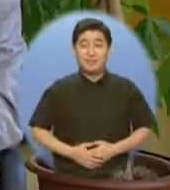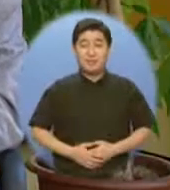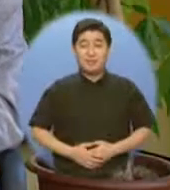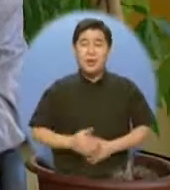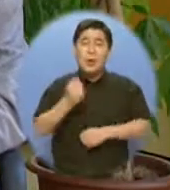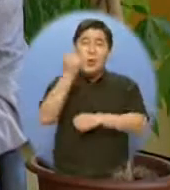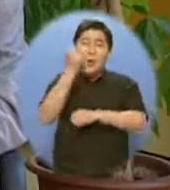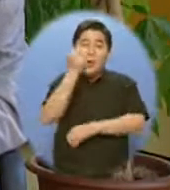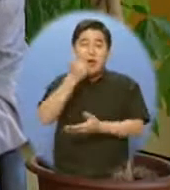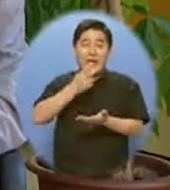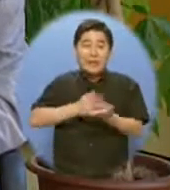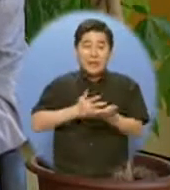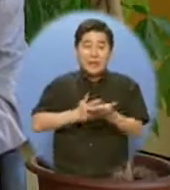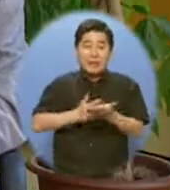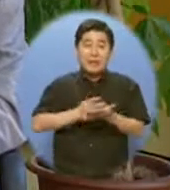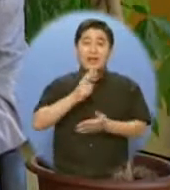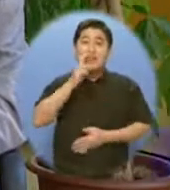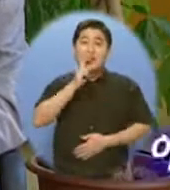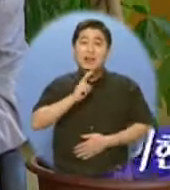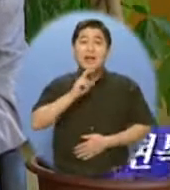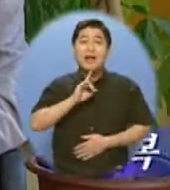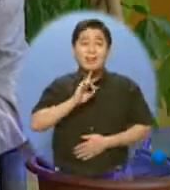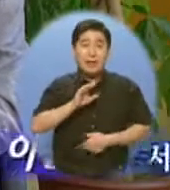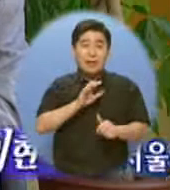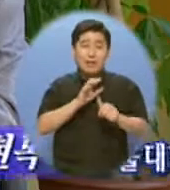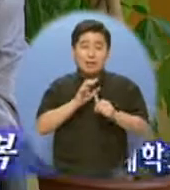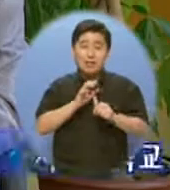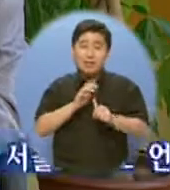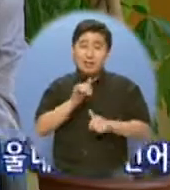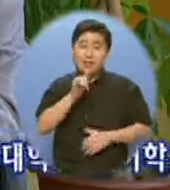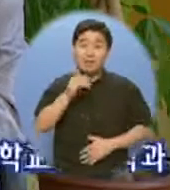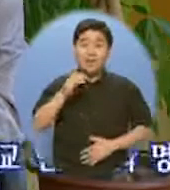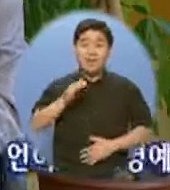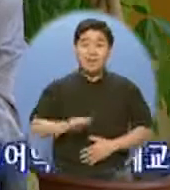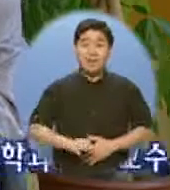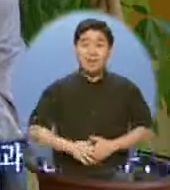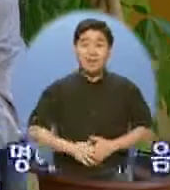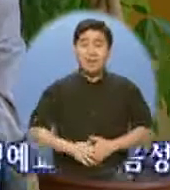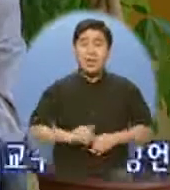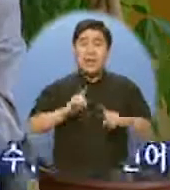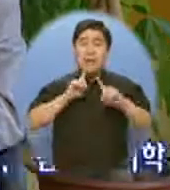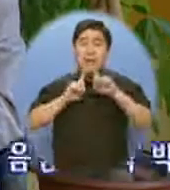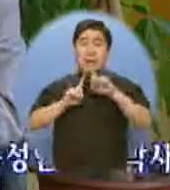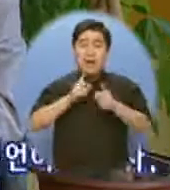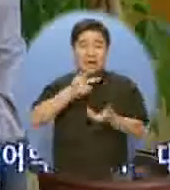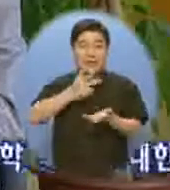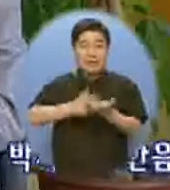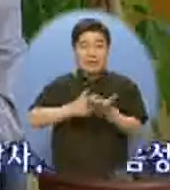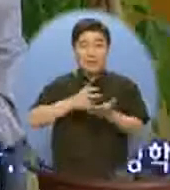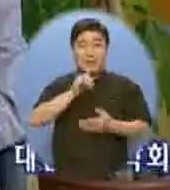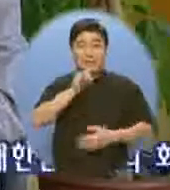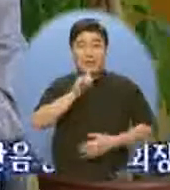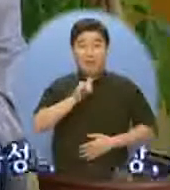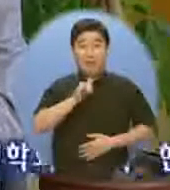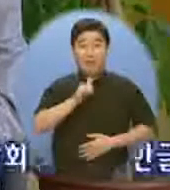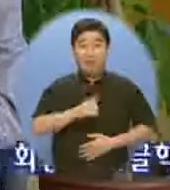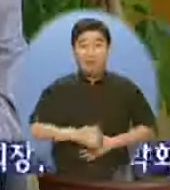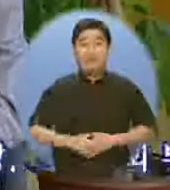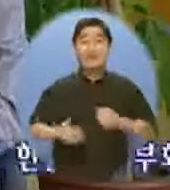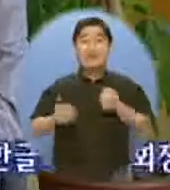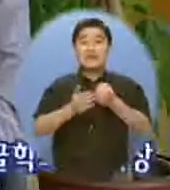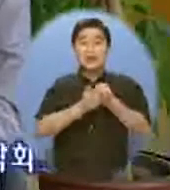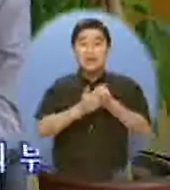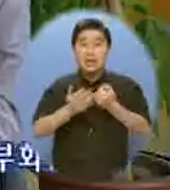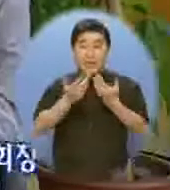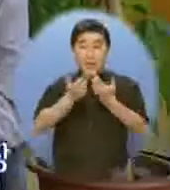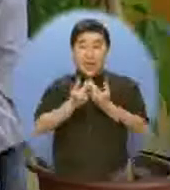원래 리듬은 음악에서 쓰이는 그런 현상이지만은 말에도 리듬이 있어요. 그래서 제가